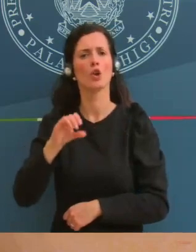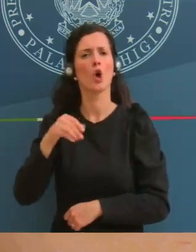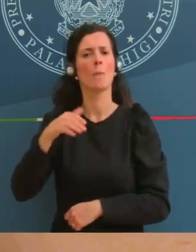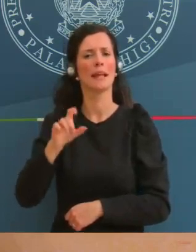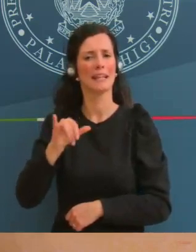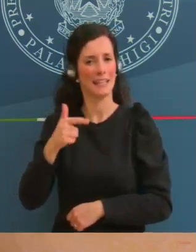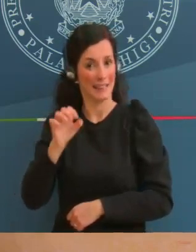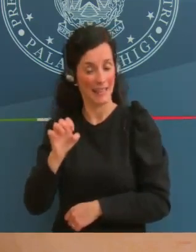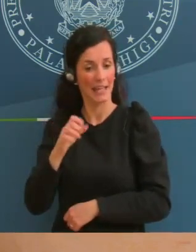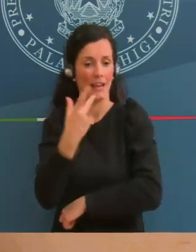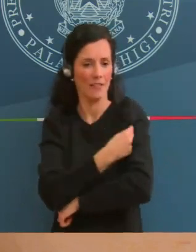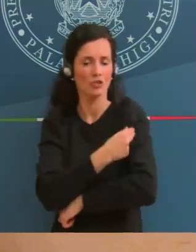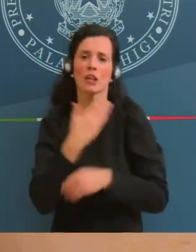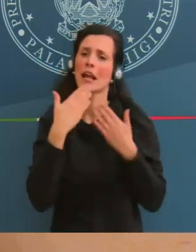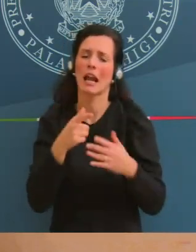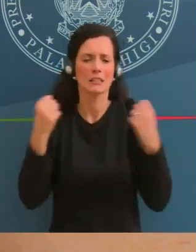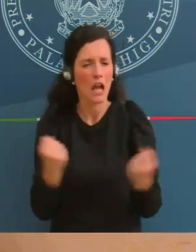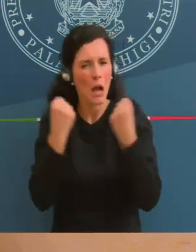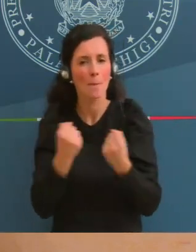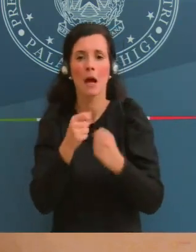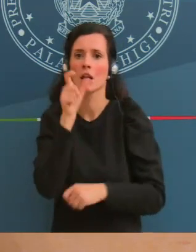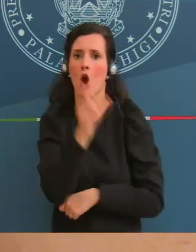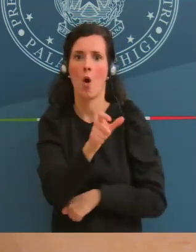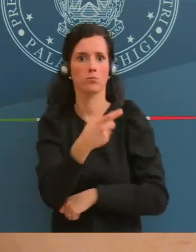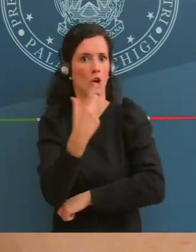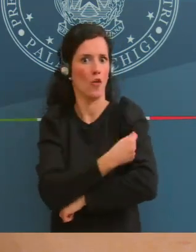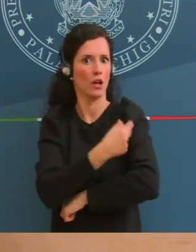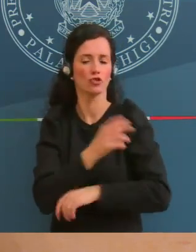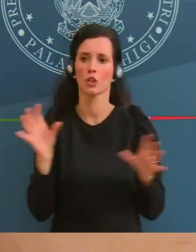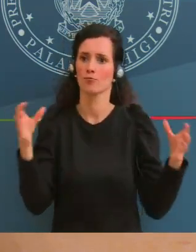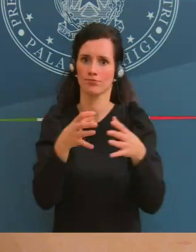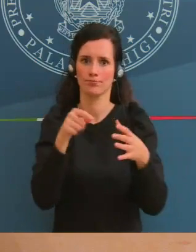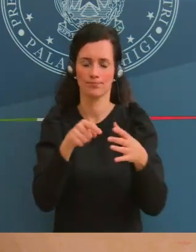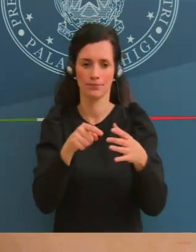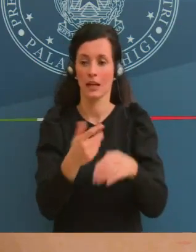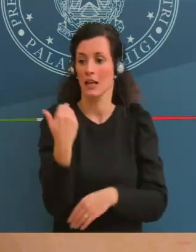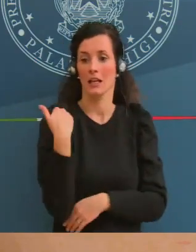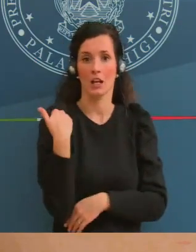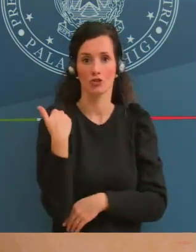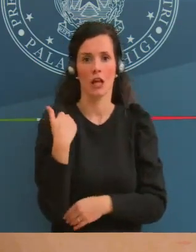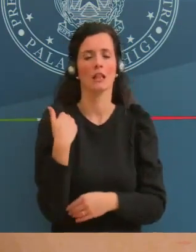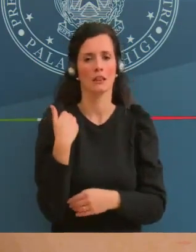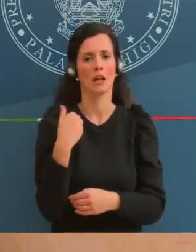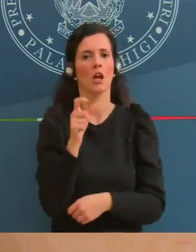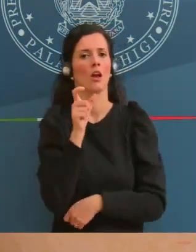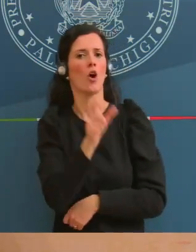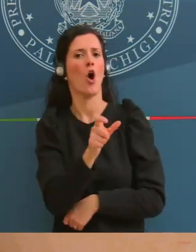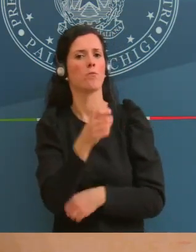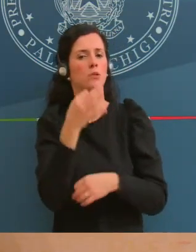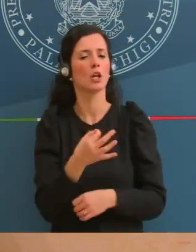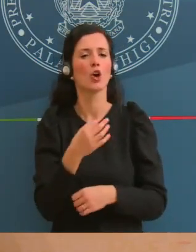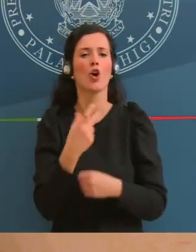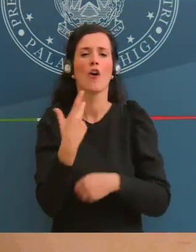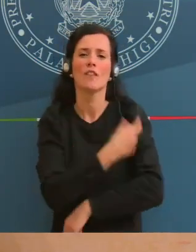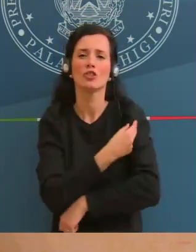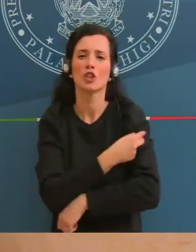orecchioni contro il morbillo perché non rendere obbligatorio anche il vaccino contro il co lead considerando che l'epidemia sta provocando